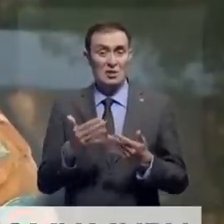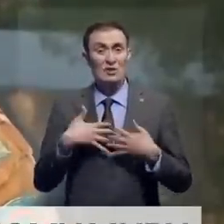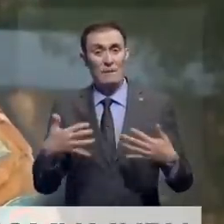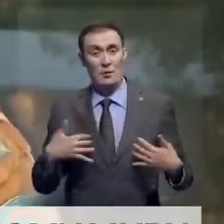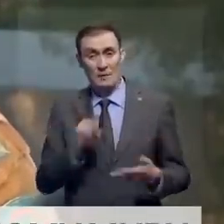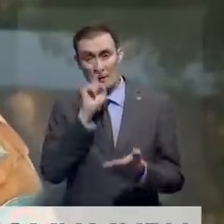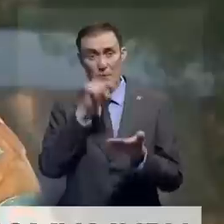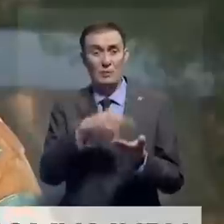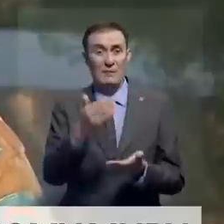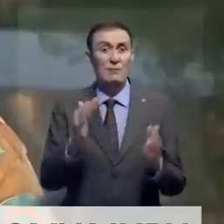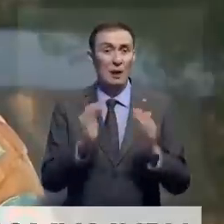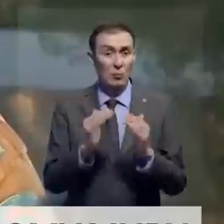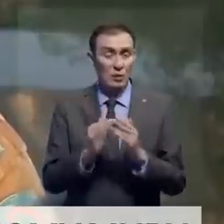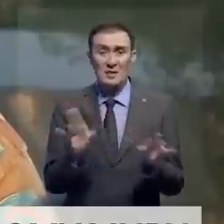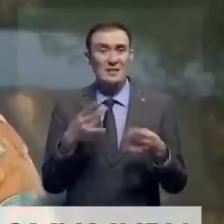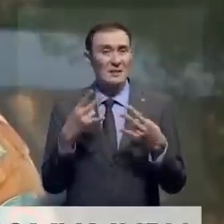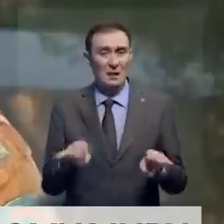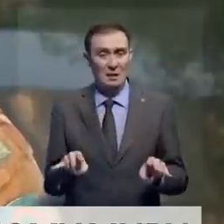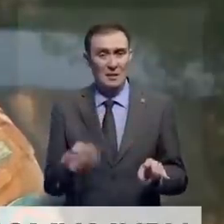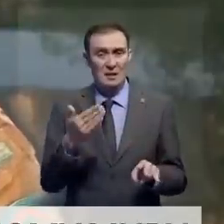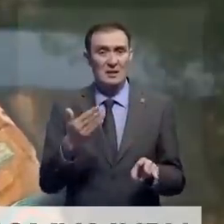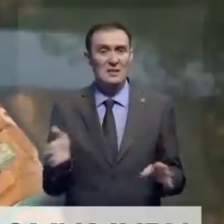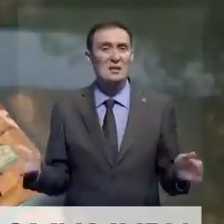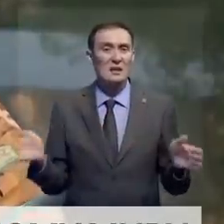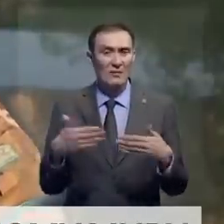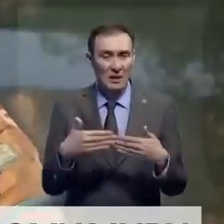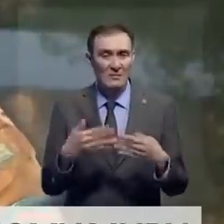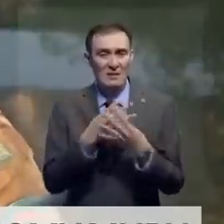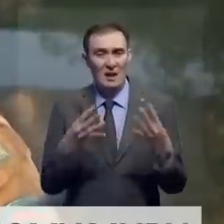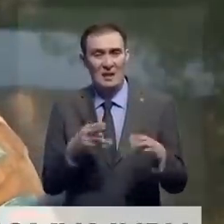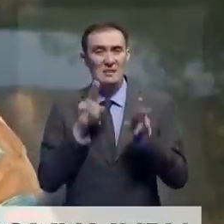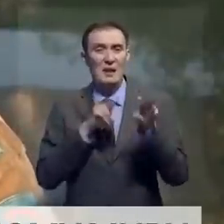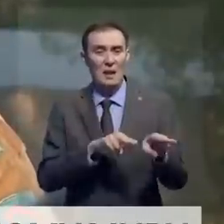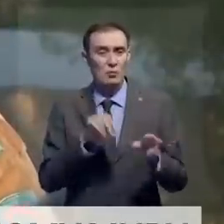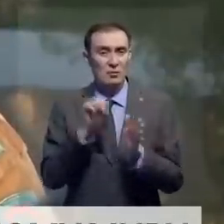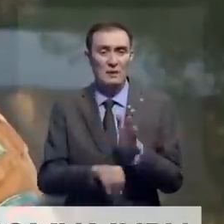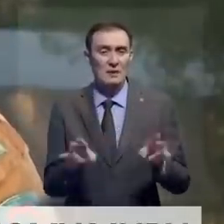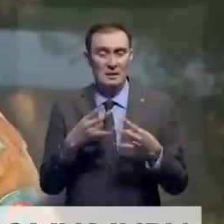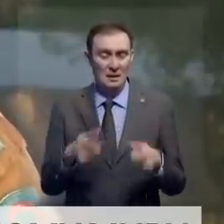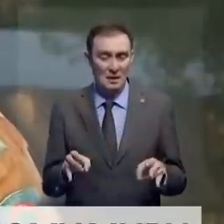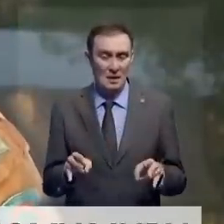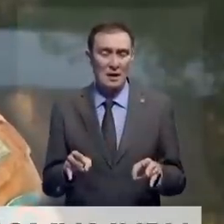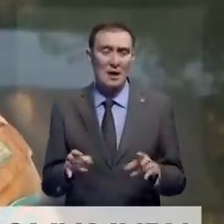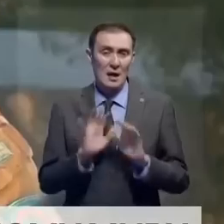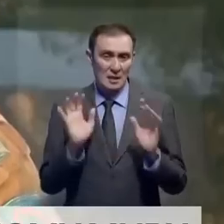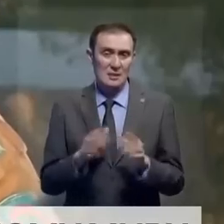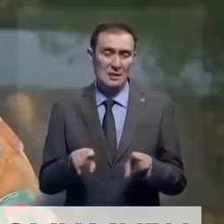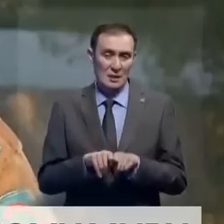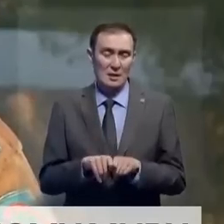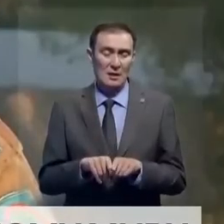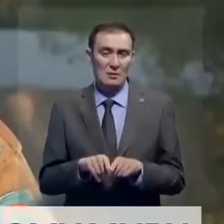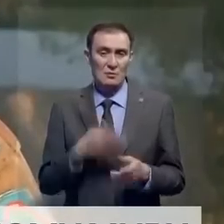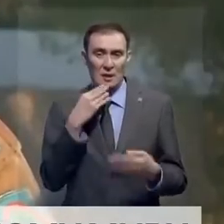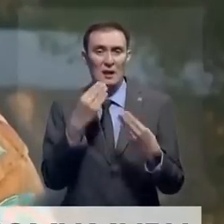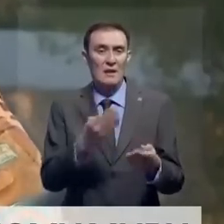к вам во двор не надо их закрывать сарай стрелять относиться как домашних животных